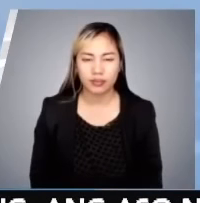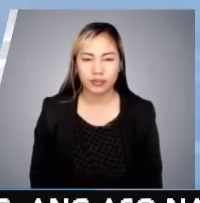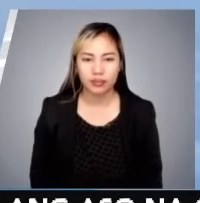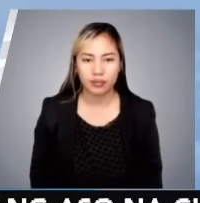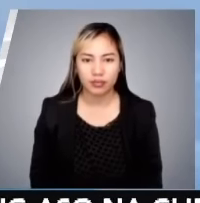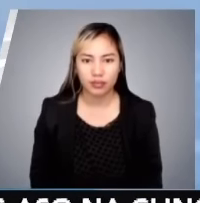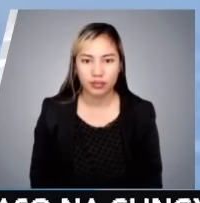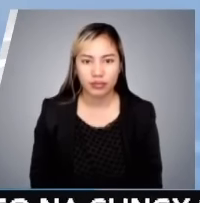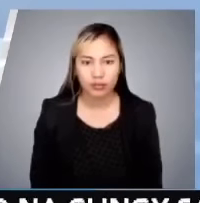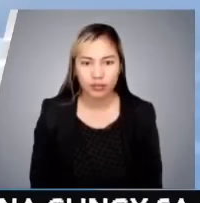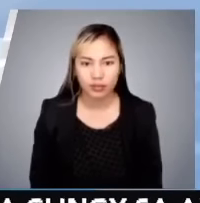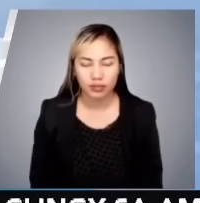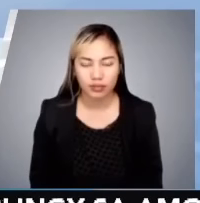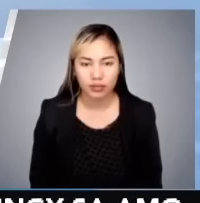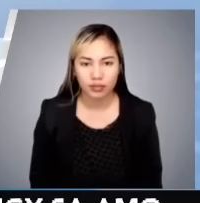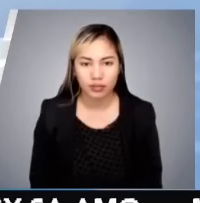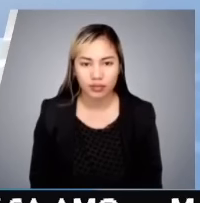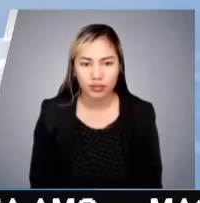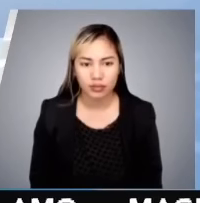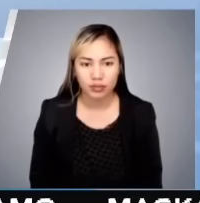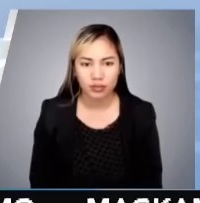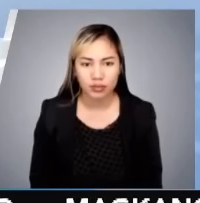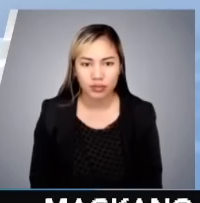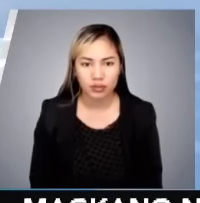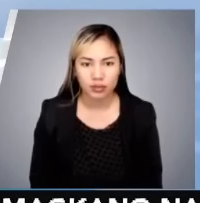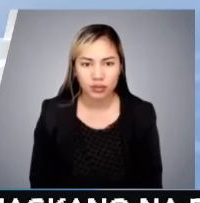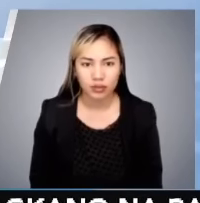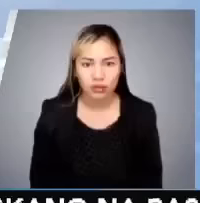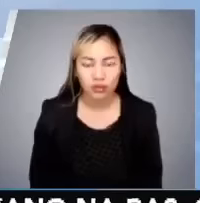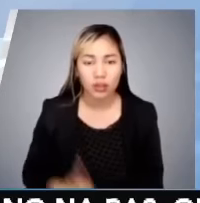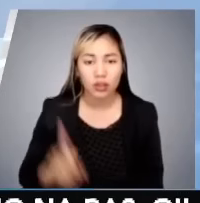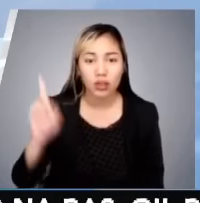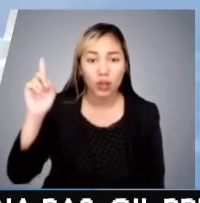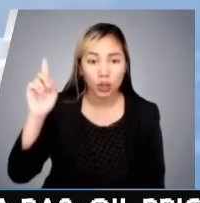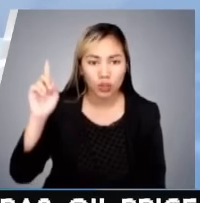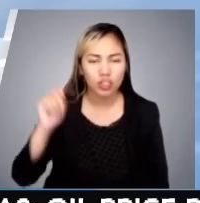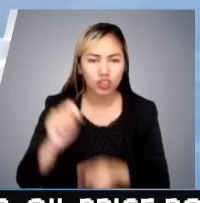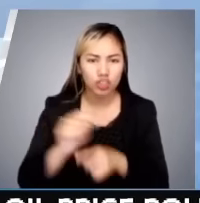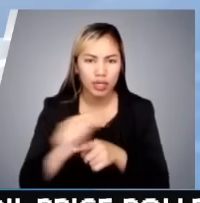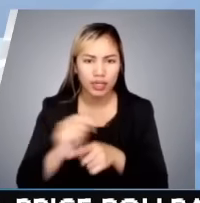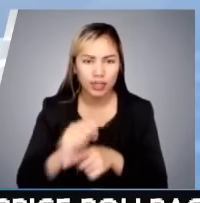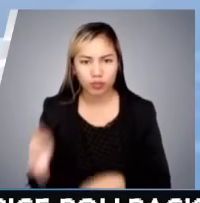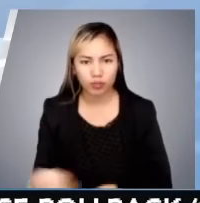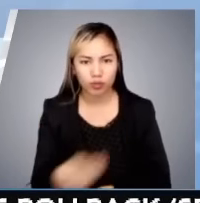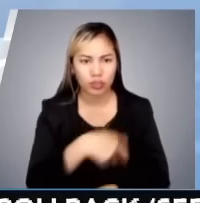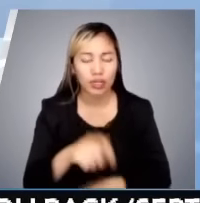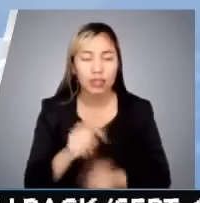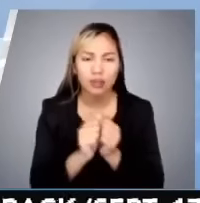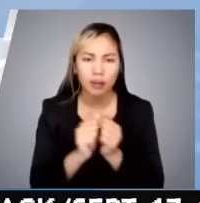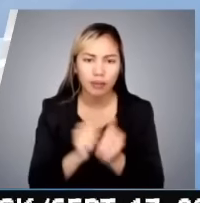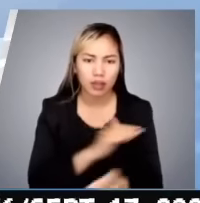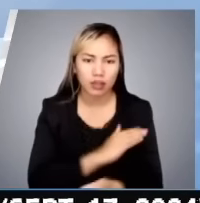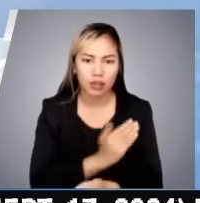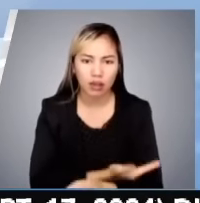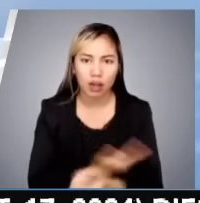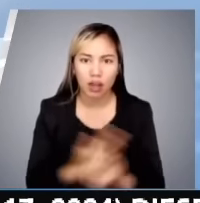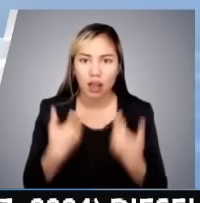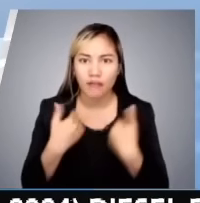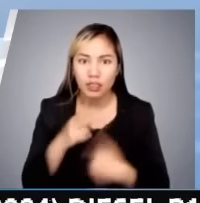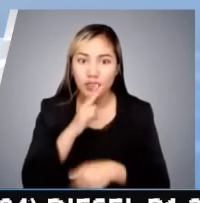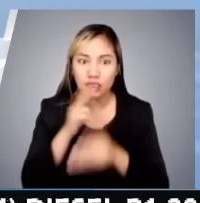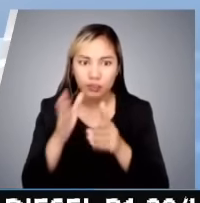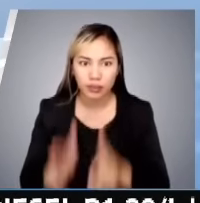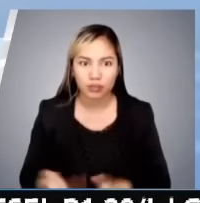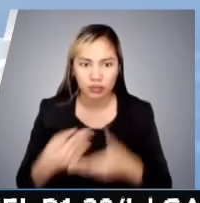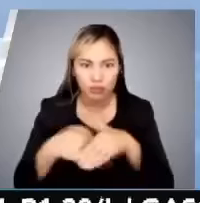TV nag-eensayo ng arnis ang isang guro kasama ang anak na Menor De Edad na pasukin ng suspek ang kanilang bahay